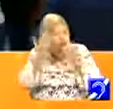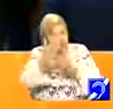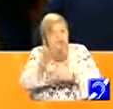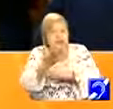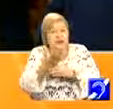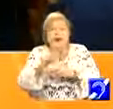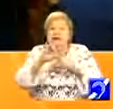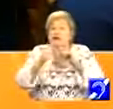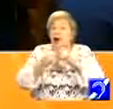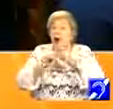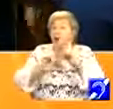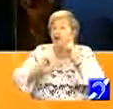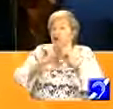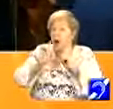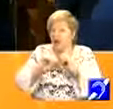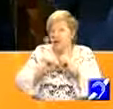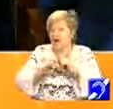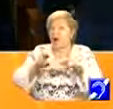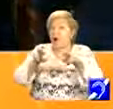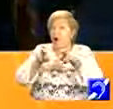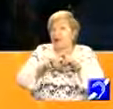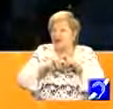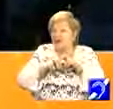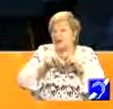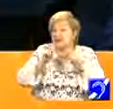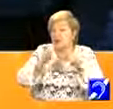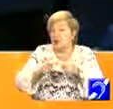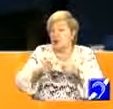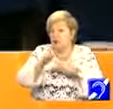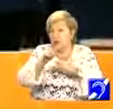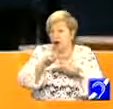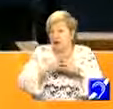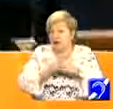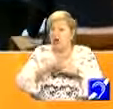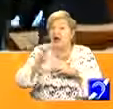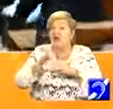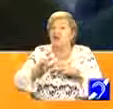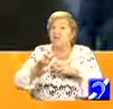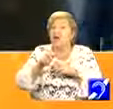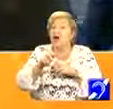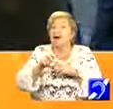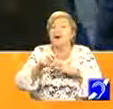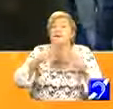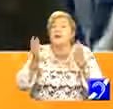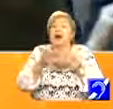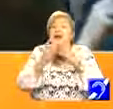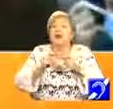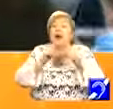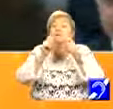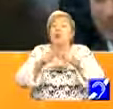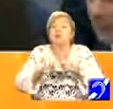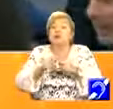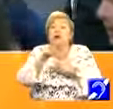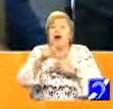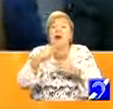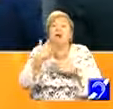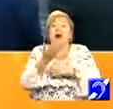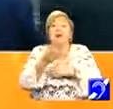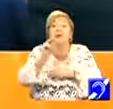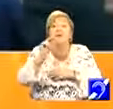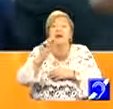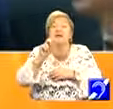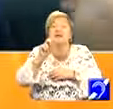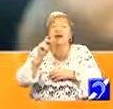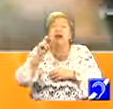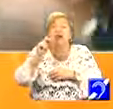sau dacă va fi eventual retrasă această moțiune și se va merge mai degrabă pe varianta PSD, pe moțiunea de cenzură